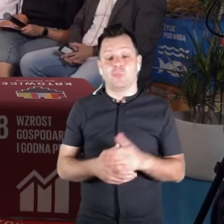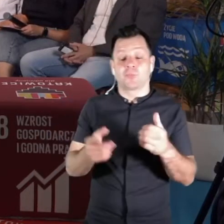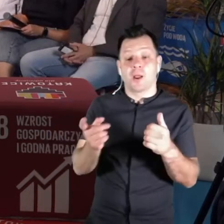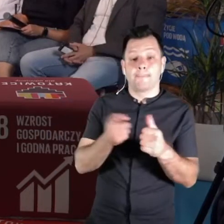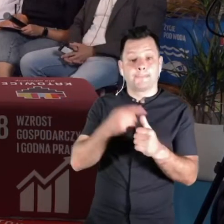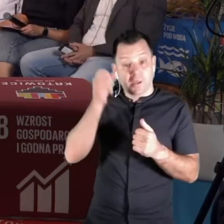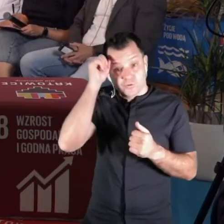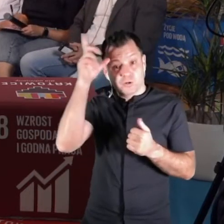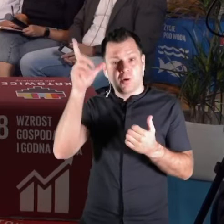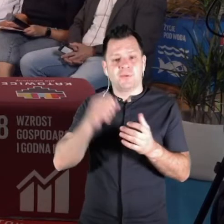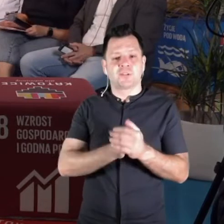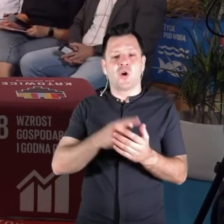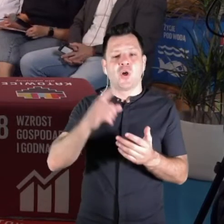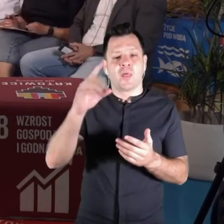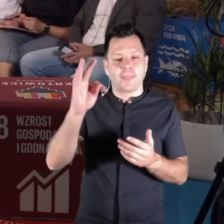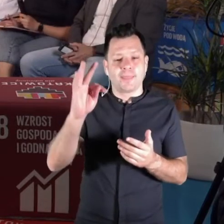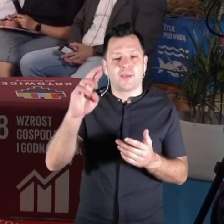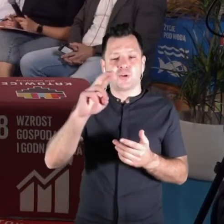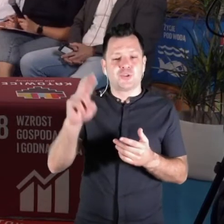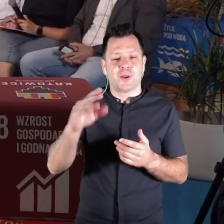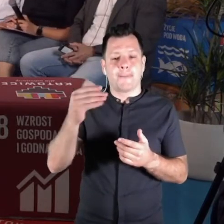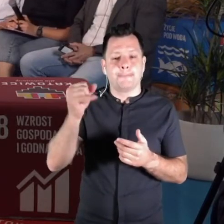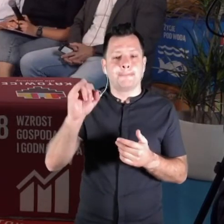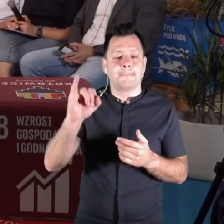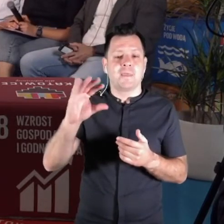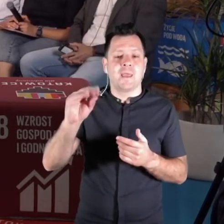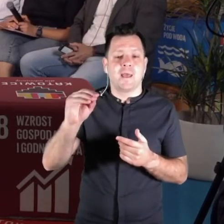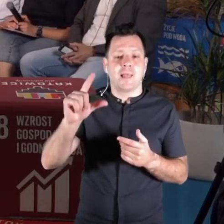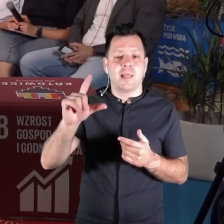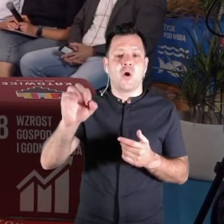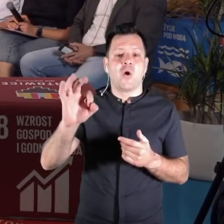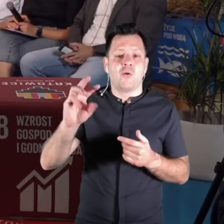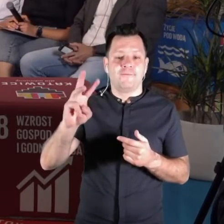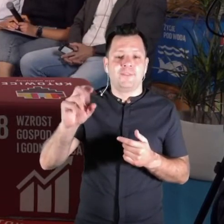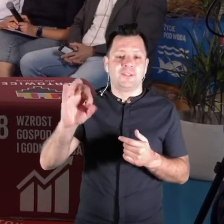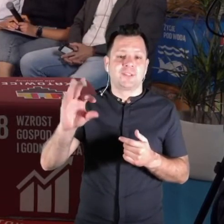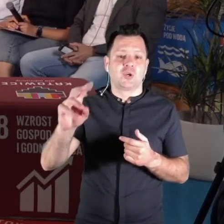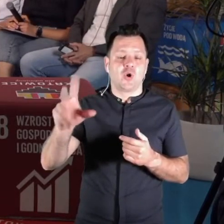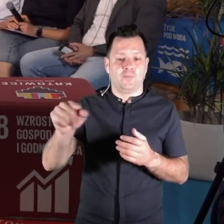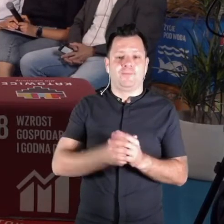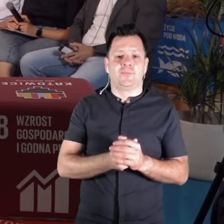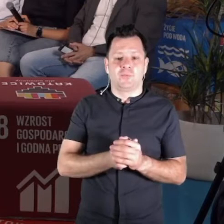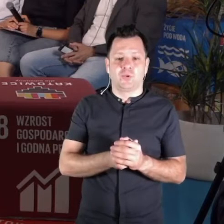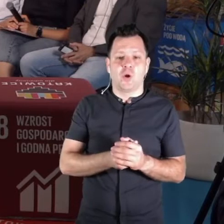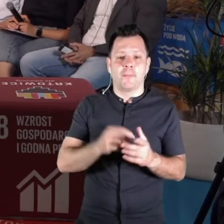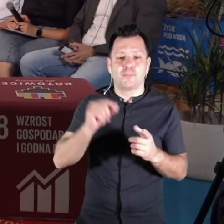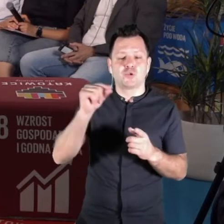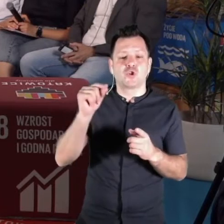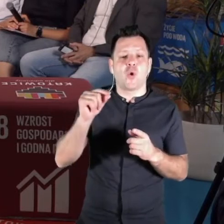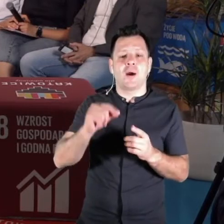wdrożyliśmy, było czmielowisko. Czmielowisko to pomysł naszych rzeszowskich pszczelarzy, braci